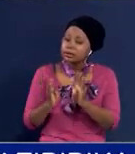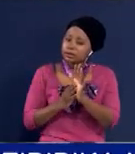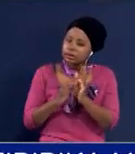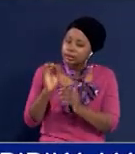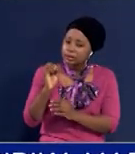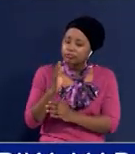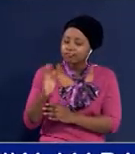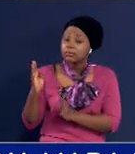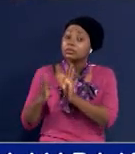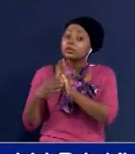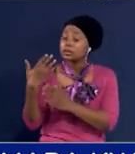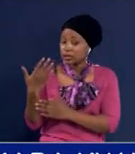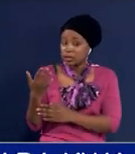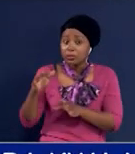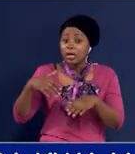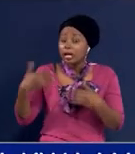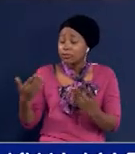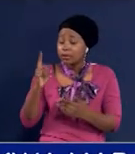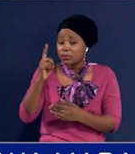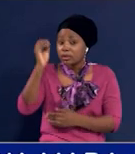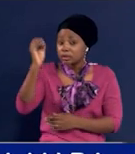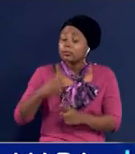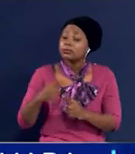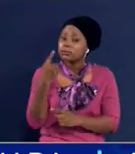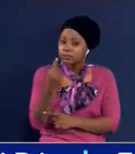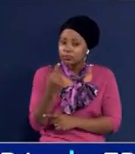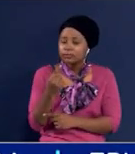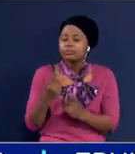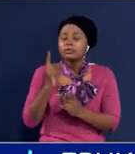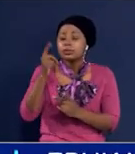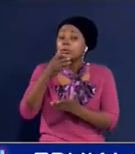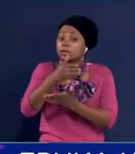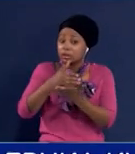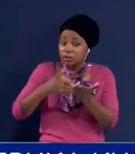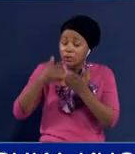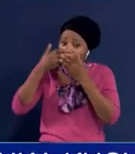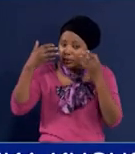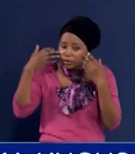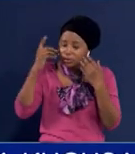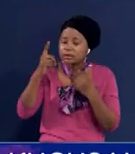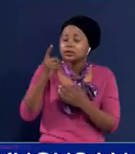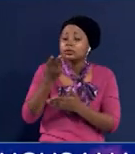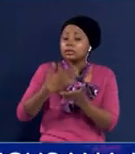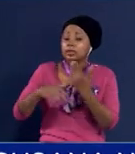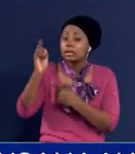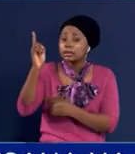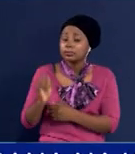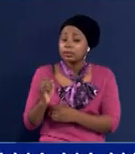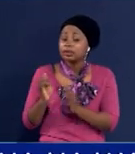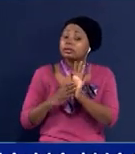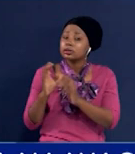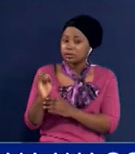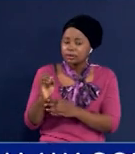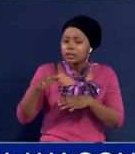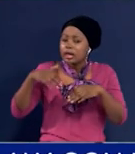90% mpaka 95%. Kwa hiyo hatuna yenye ufanisi wa 100%, na kuna surgical mask nayo zaidi ya 90%. Kwa hatuna barakoa